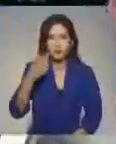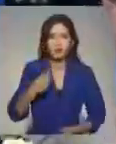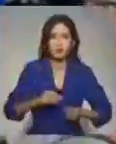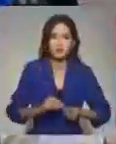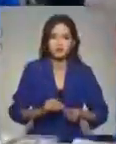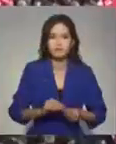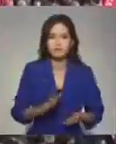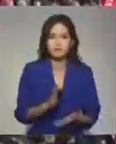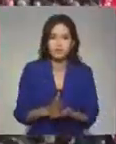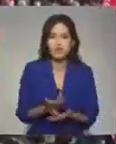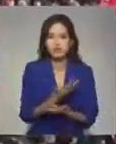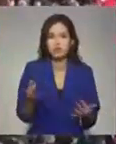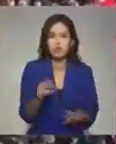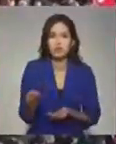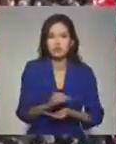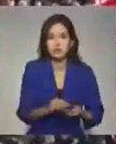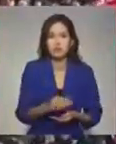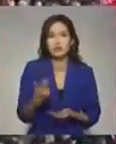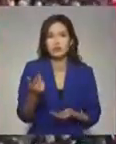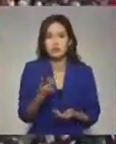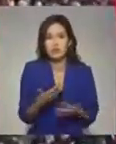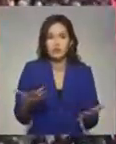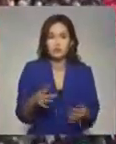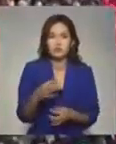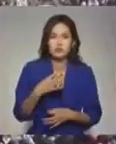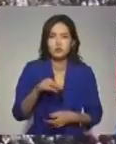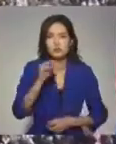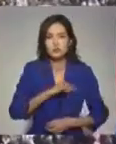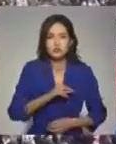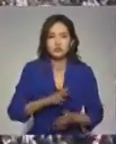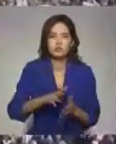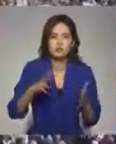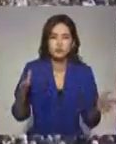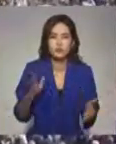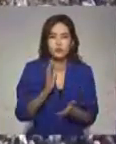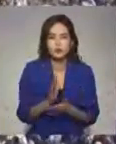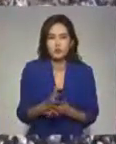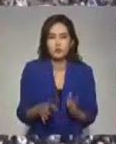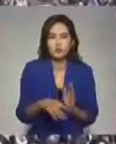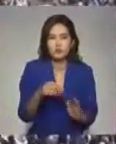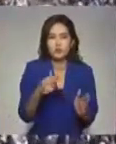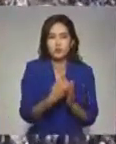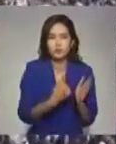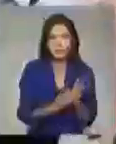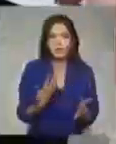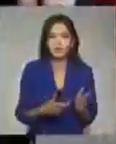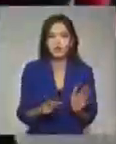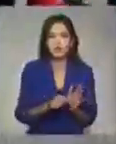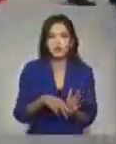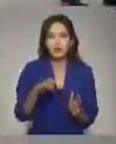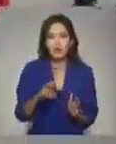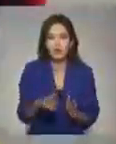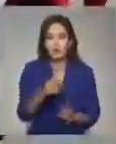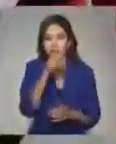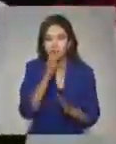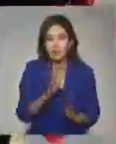Эммануэль Макрон неоднократно повторял, что жителям Франции надо больше работать. Даже сделал это частью предвыборной программы. Иначе пенсионный фонд не сможет